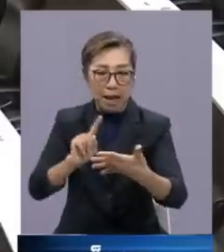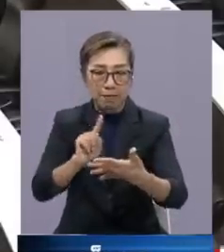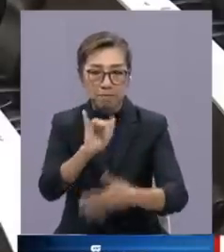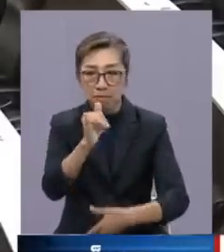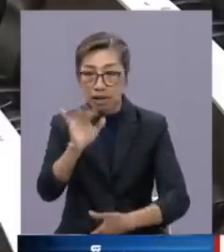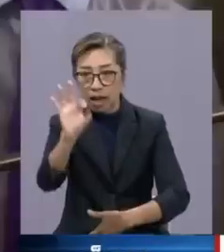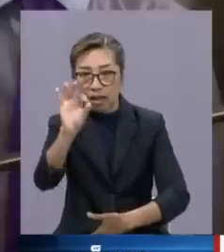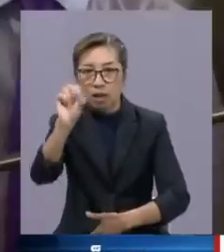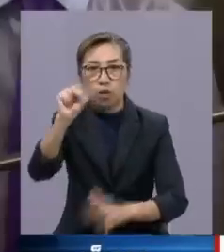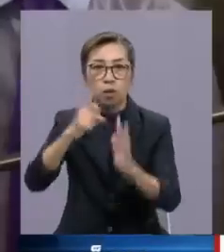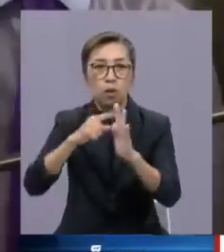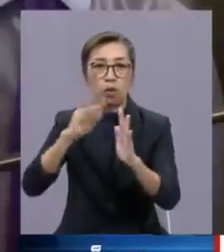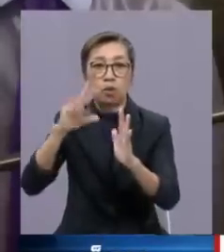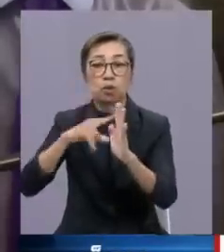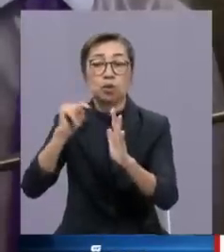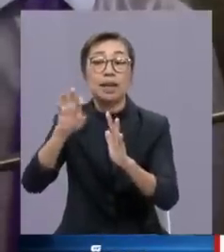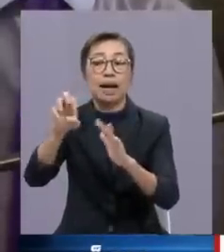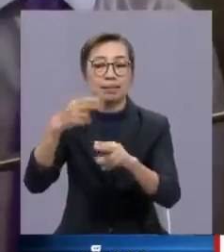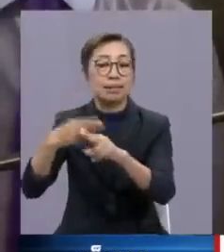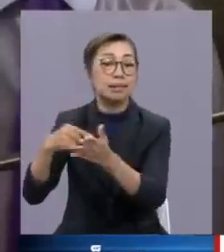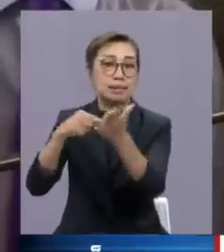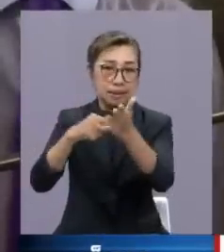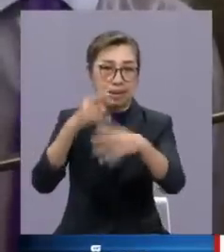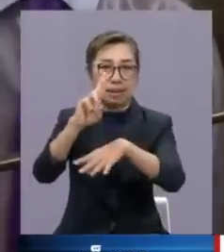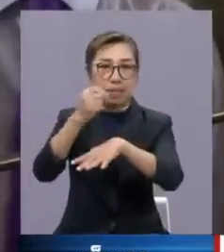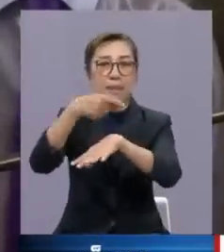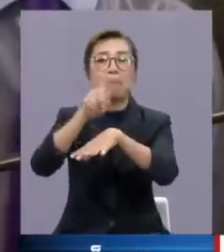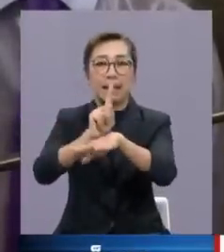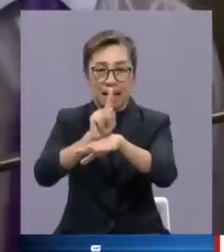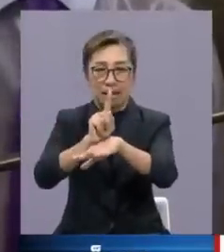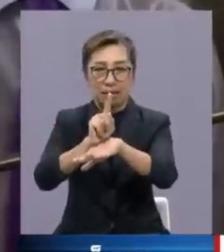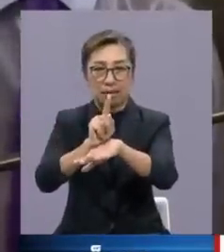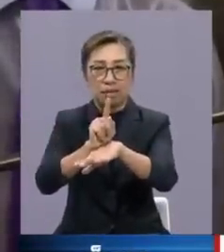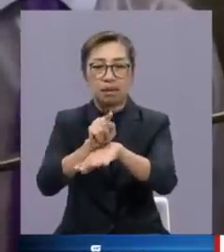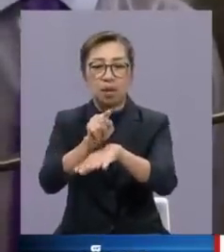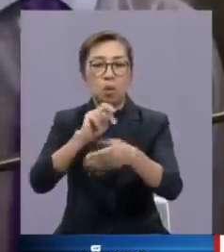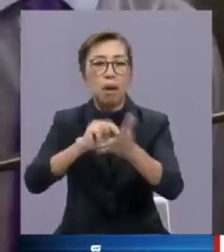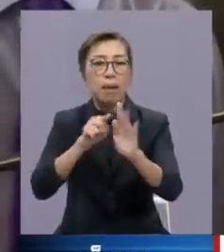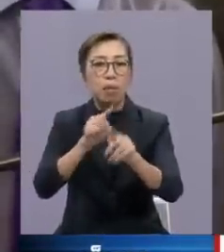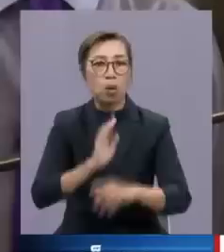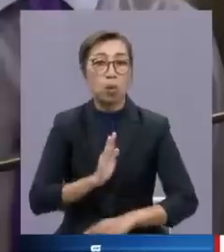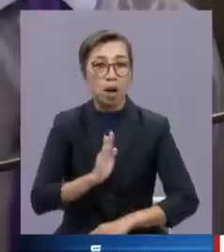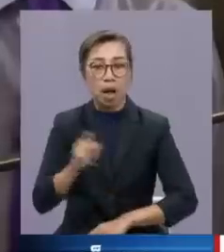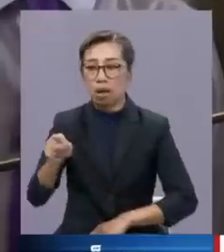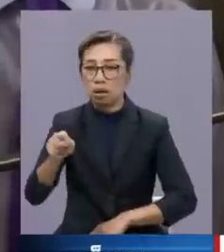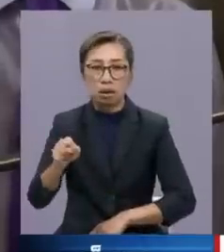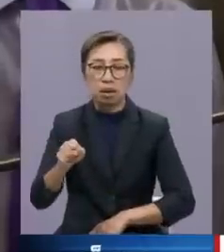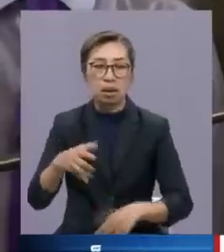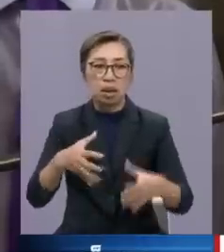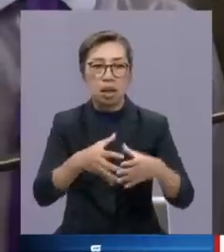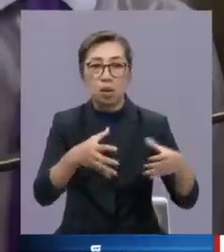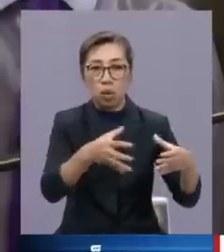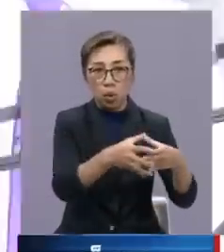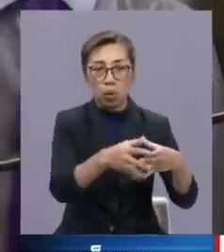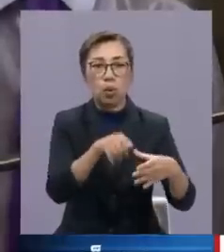สุชาติตันเจริญไปเป็นประธานรัฐสภานะฮะหวังว่าจะให้เป็นประธานสภาแบบปรองดอง ผสานขั้วประชาธิปไตย